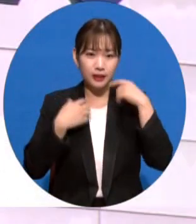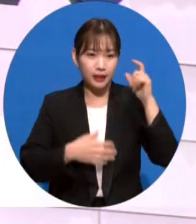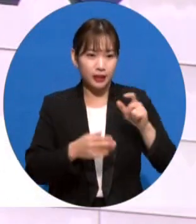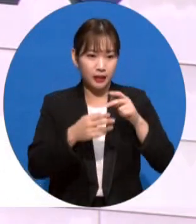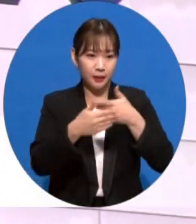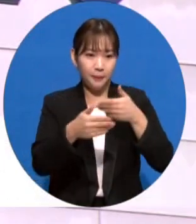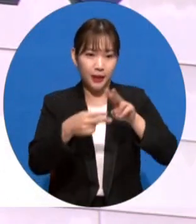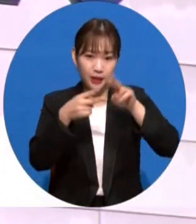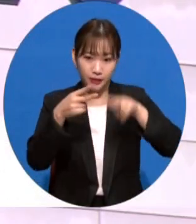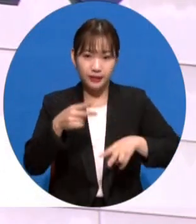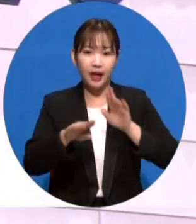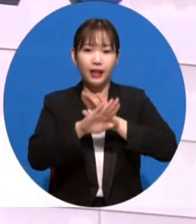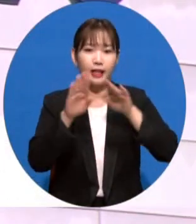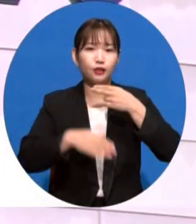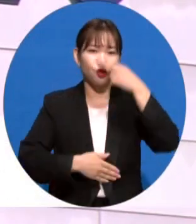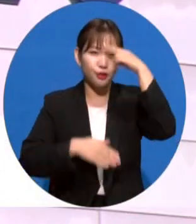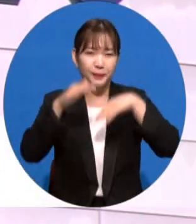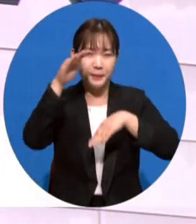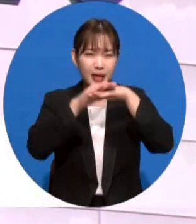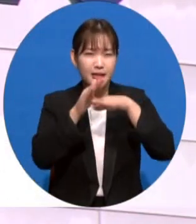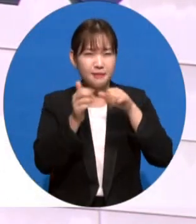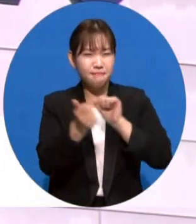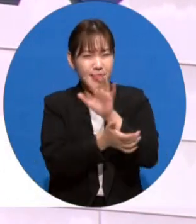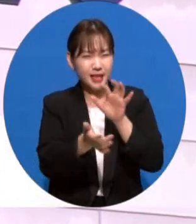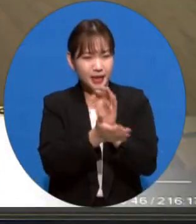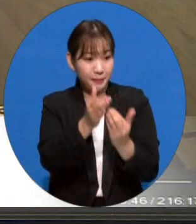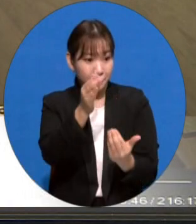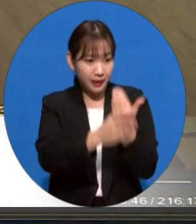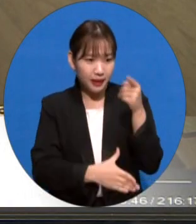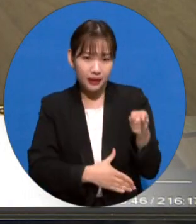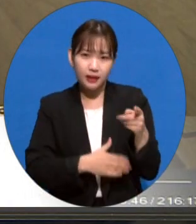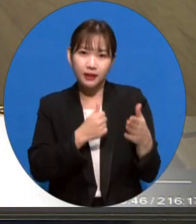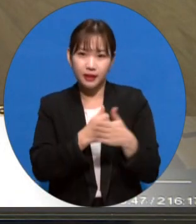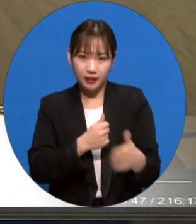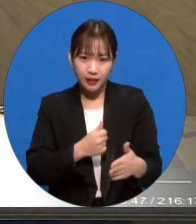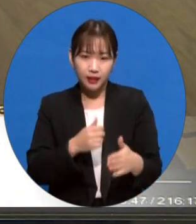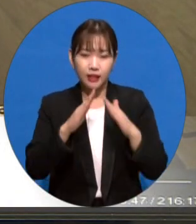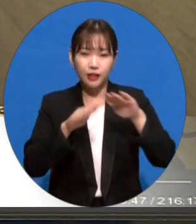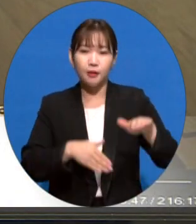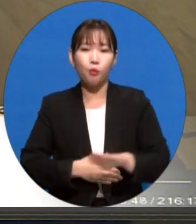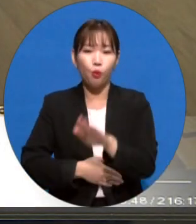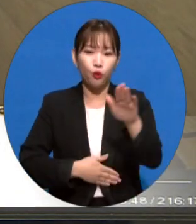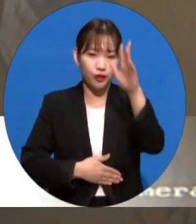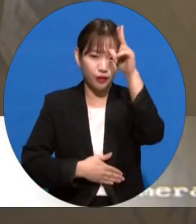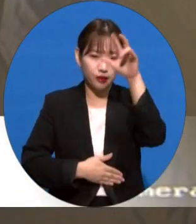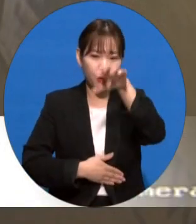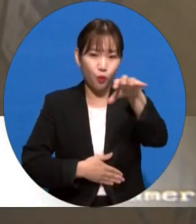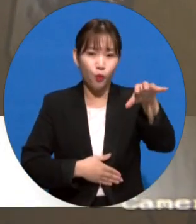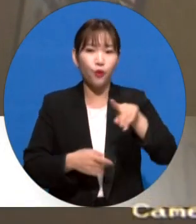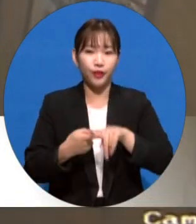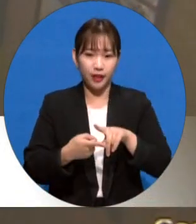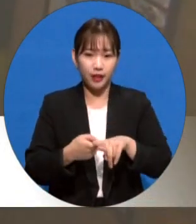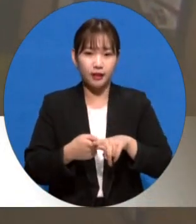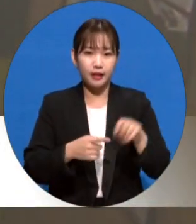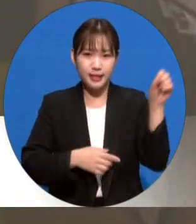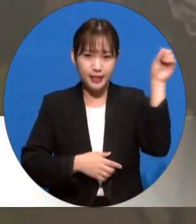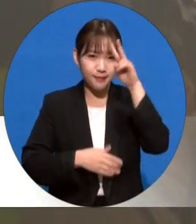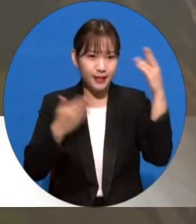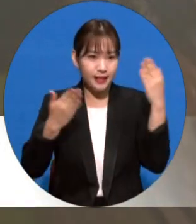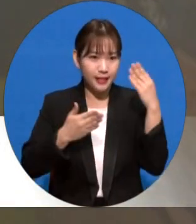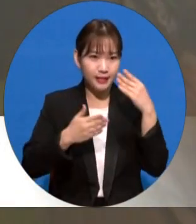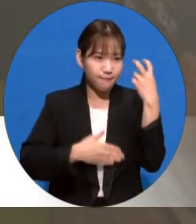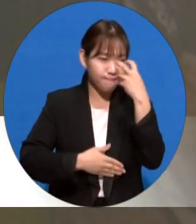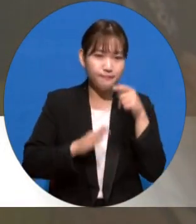강력반 형사들이 대낮에 술에 취해 난동을 부린 사건이 발생함에 따라 도내 모든 경찰서를 대상으로 불시 근무